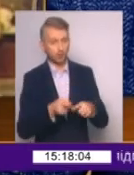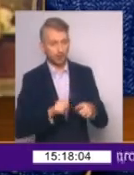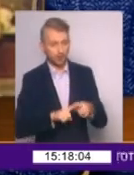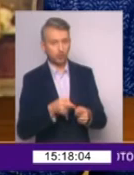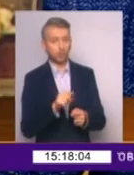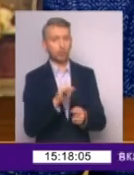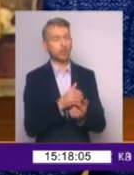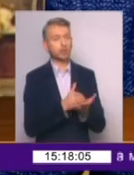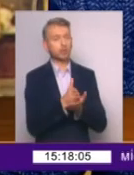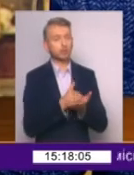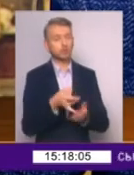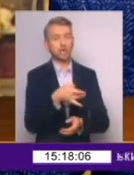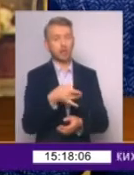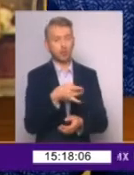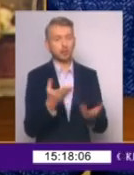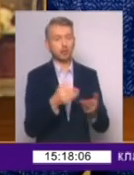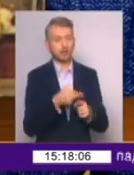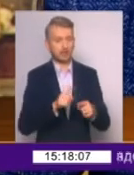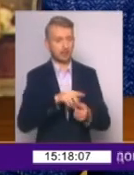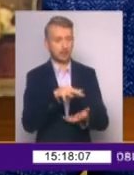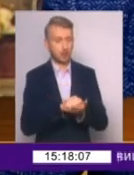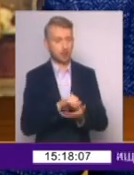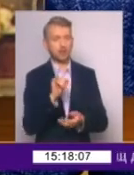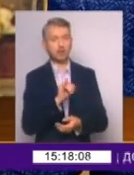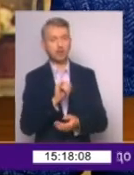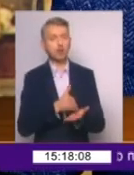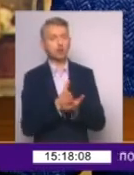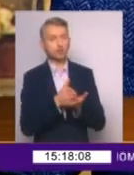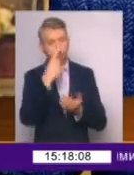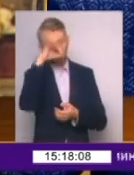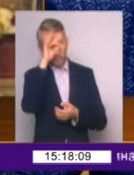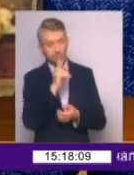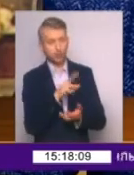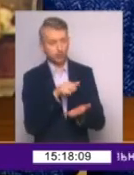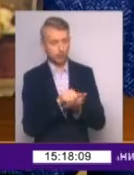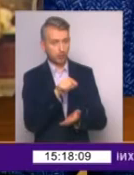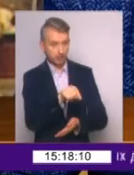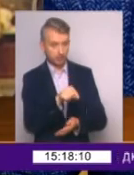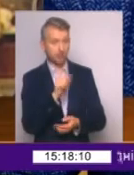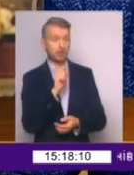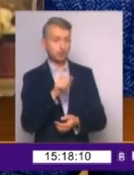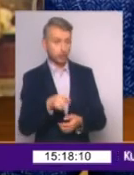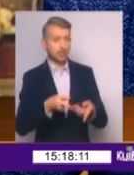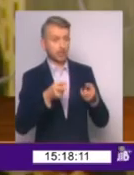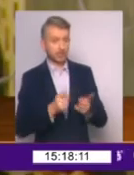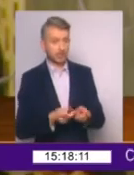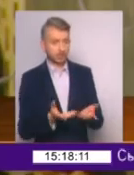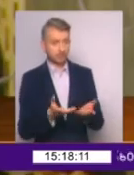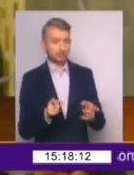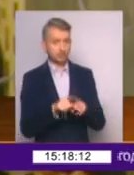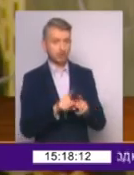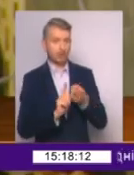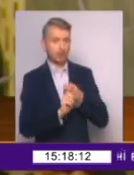служби району, які цим опікуються, і служби поліції, які опікуються цим, вони дійсно так, в